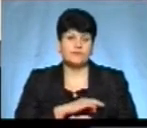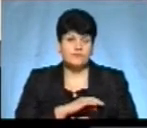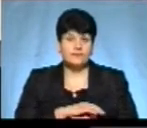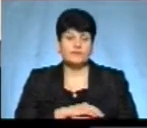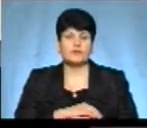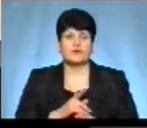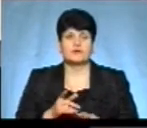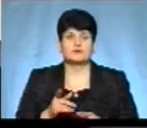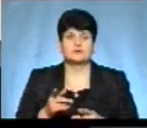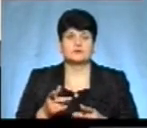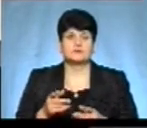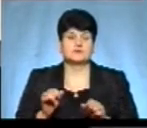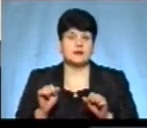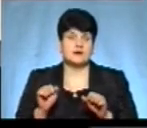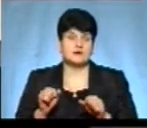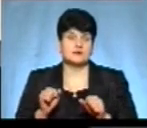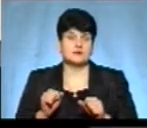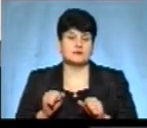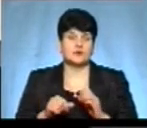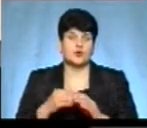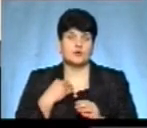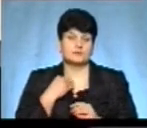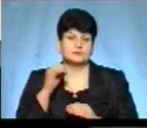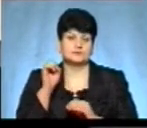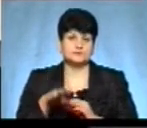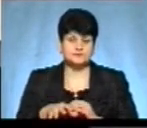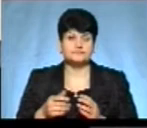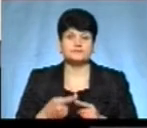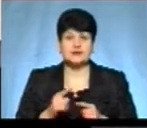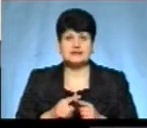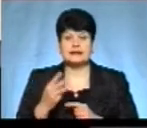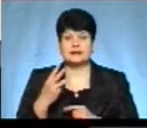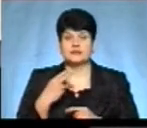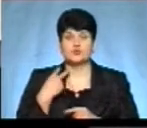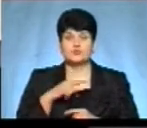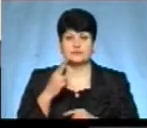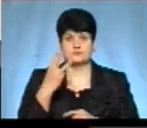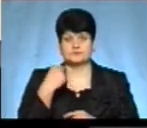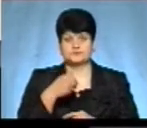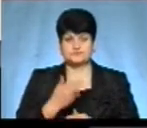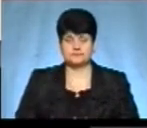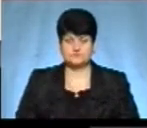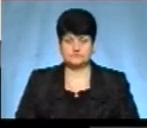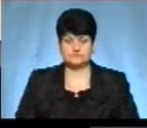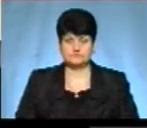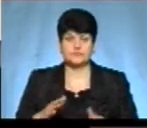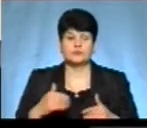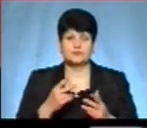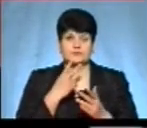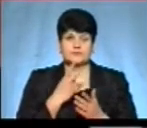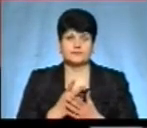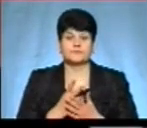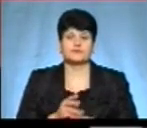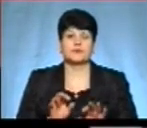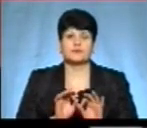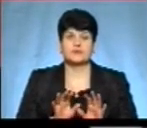з реалізацією ним свого виборчого права. Тут, відповідно, передбачене позбавлення волі до 3 років. Також пропоную переглянути коментар